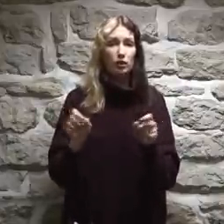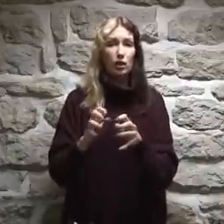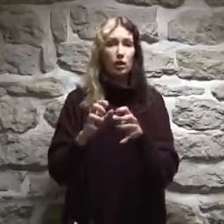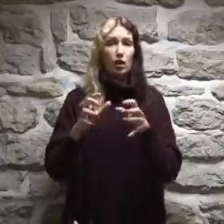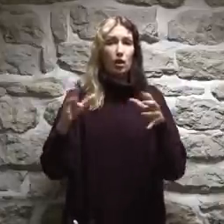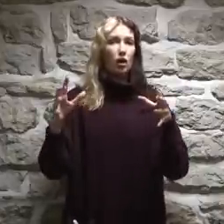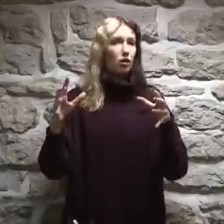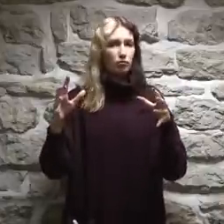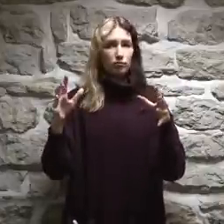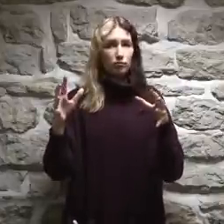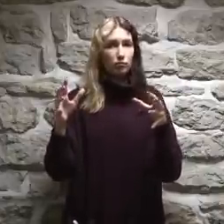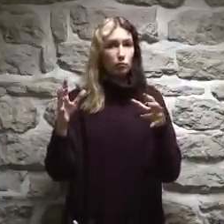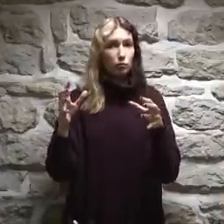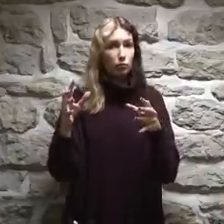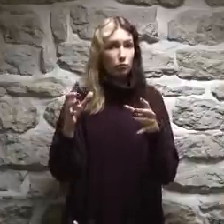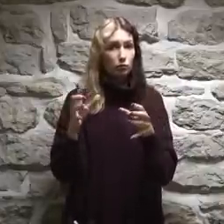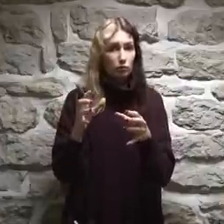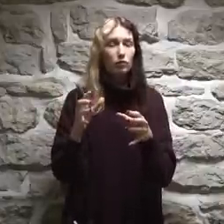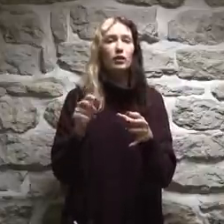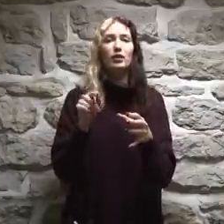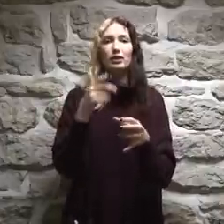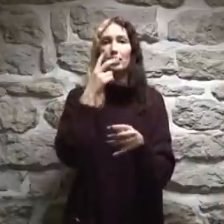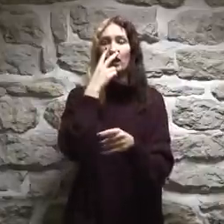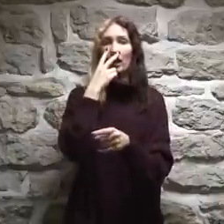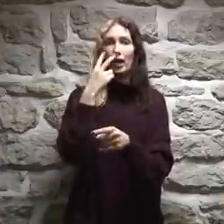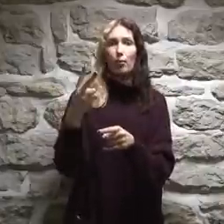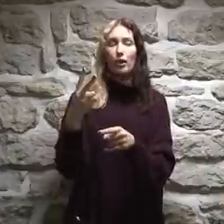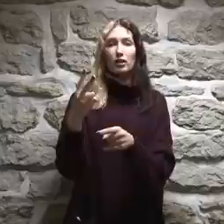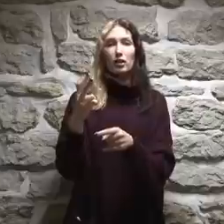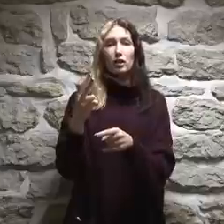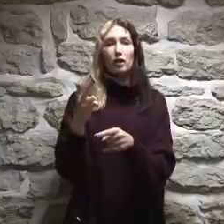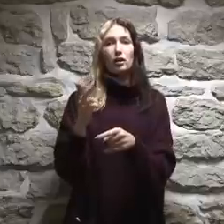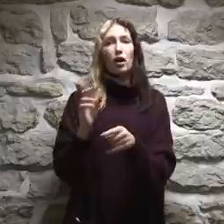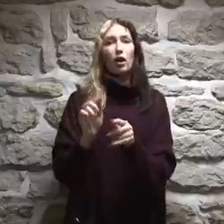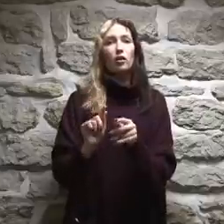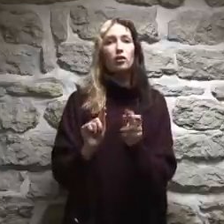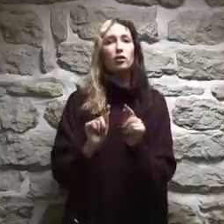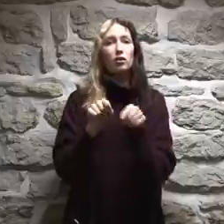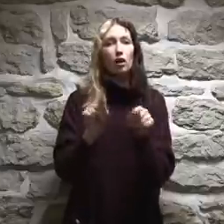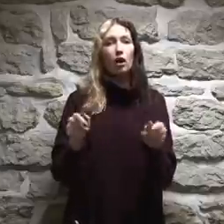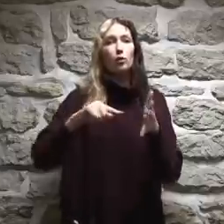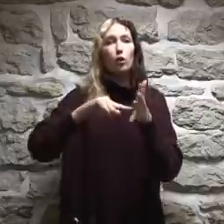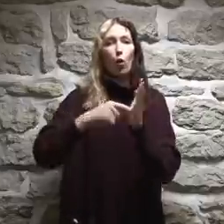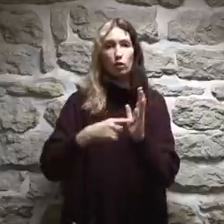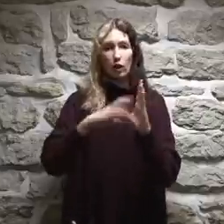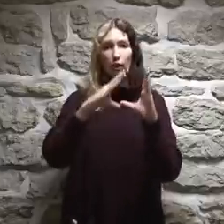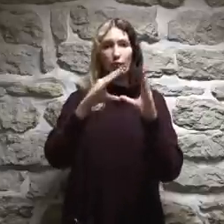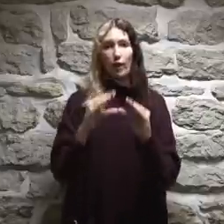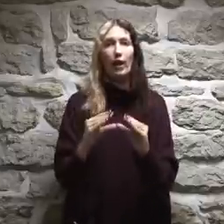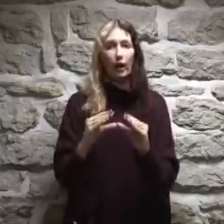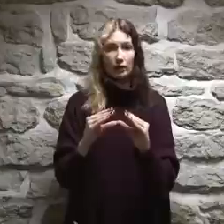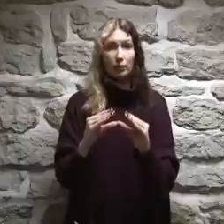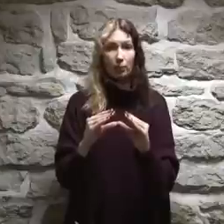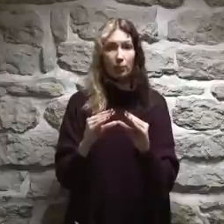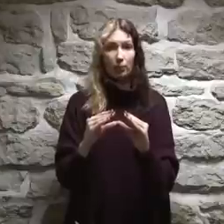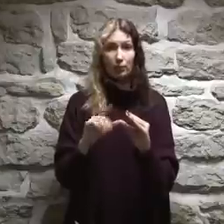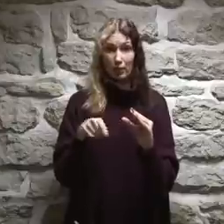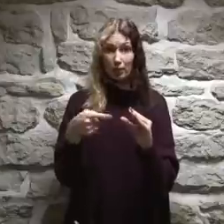pöördub languseks, me juba näeme seda, et nakatumise kordaja on väiksem,